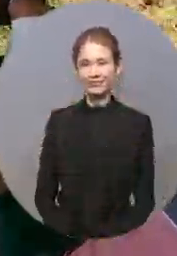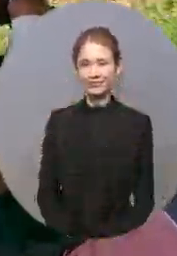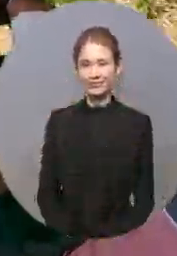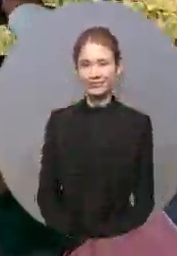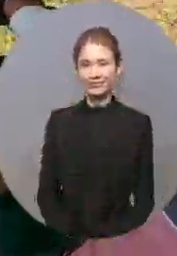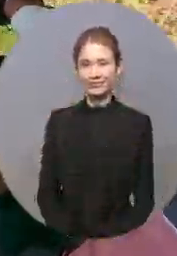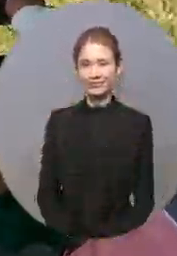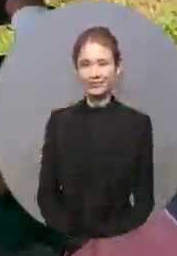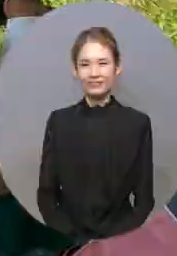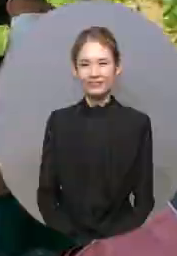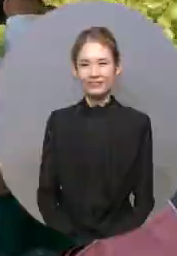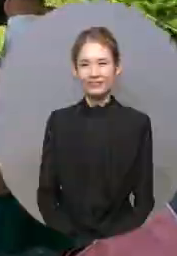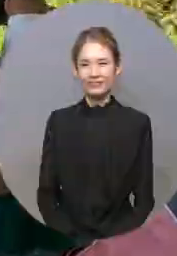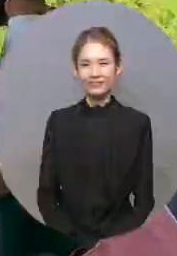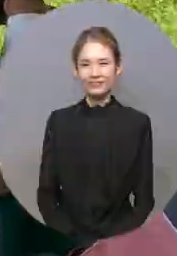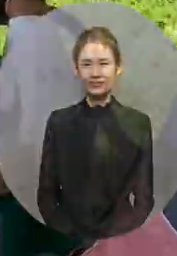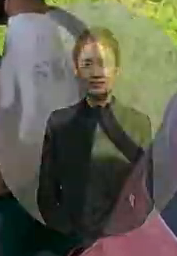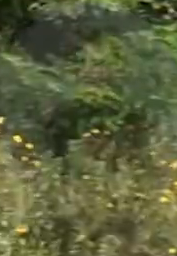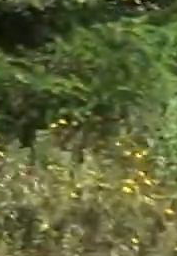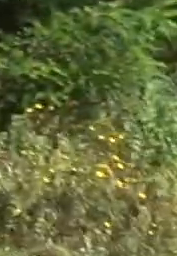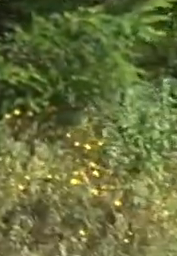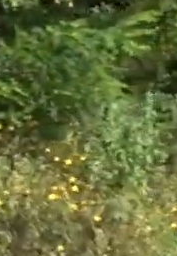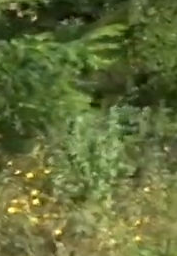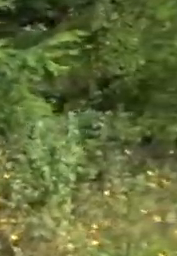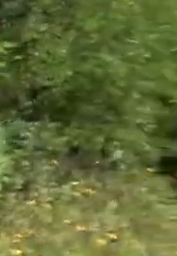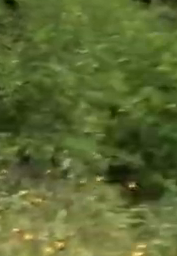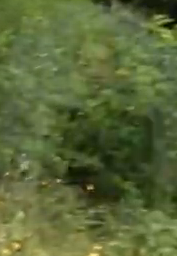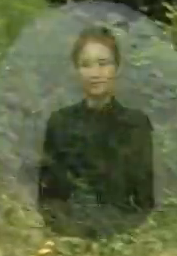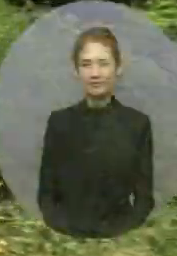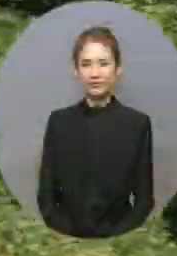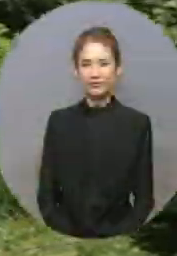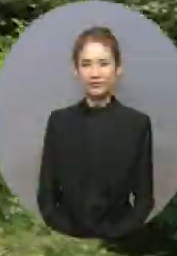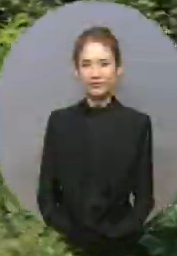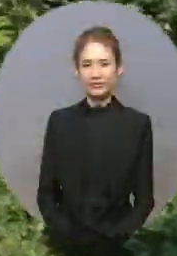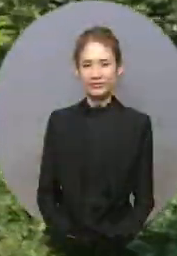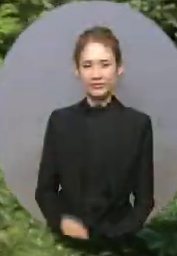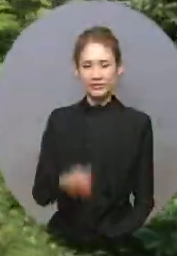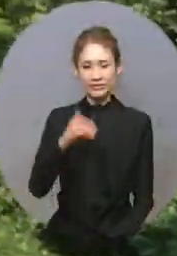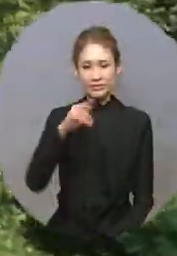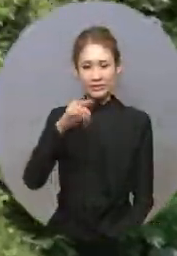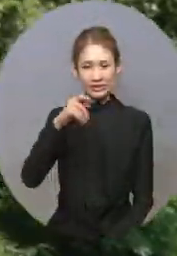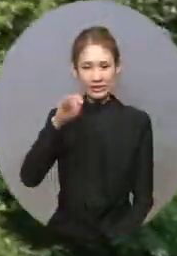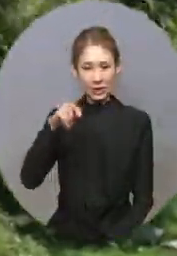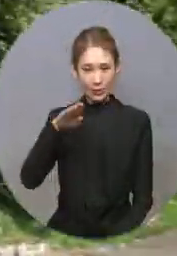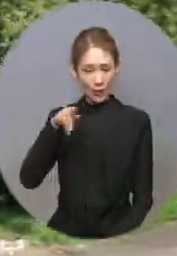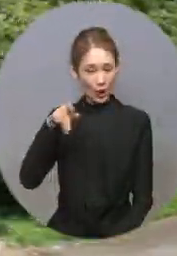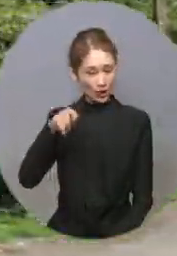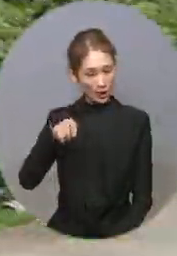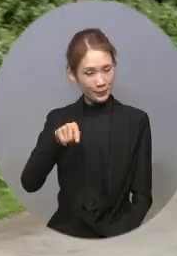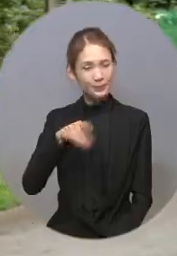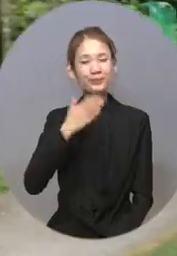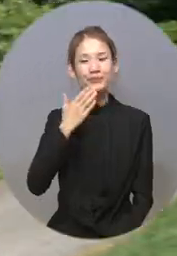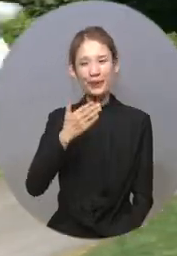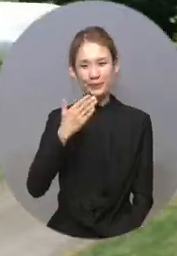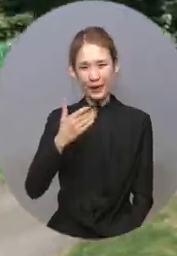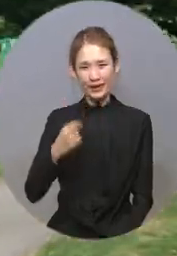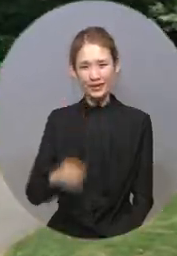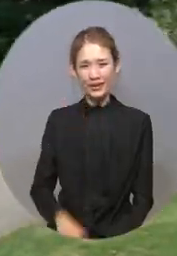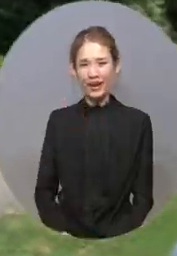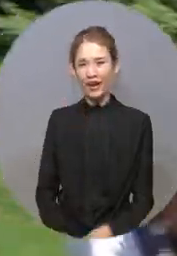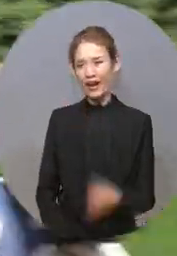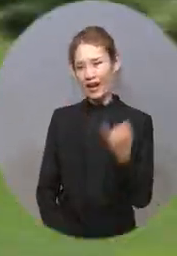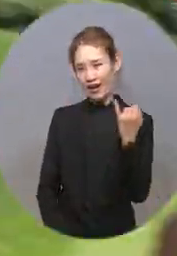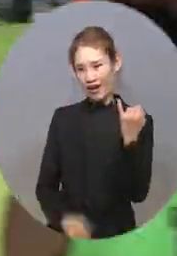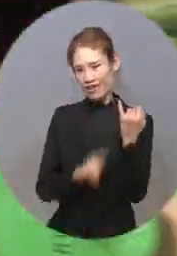누군가 또 여긴 어딘가. 연아 10인 버디 해줘. 넌 할 수 있을 것 같아. 야, 너 진짜 잘 친다.